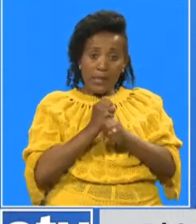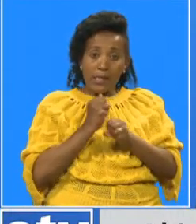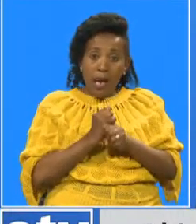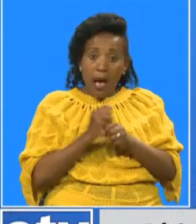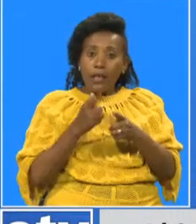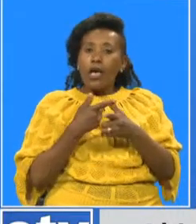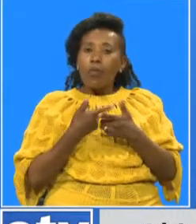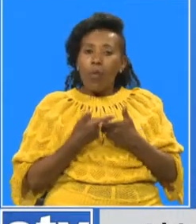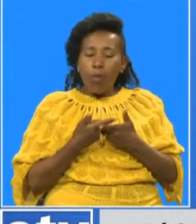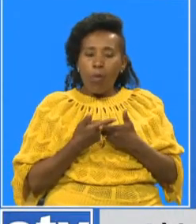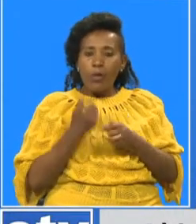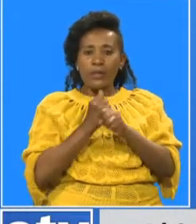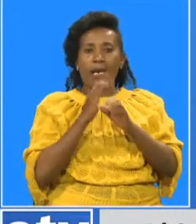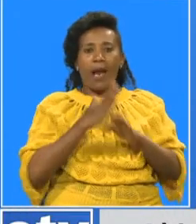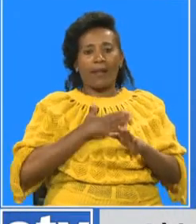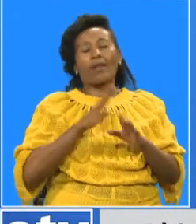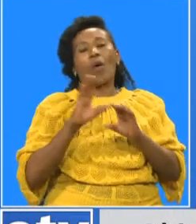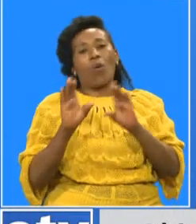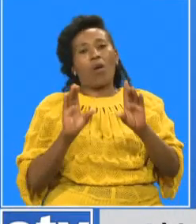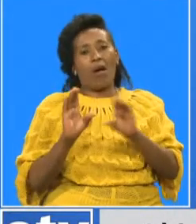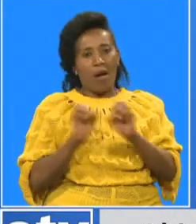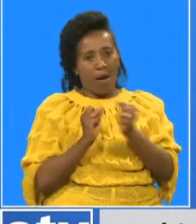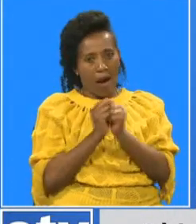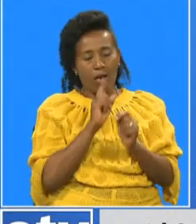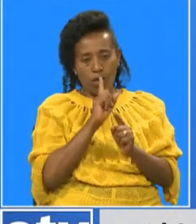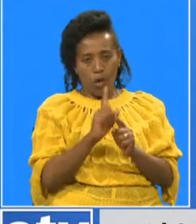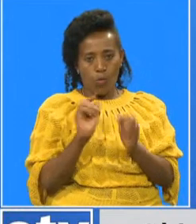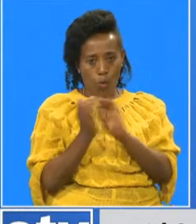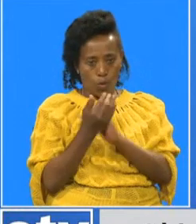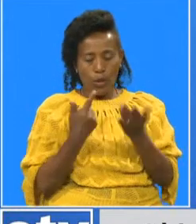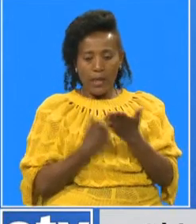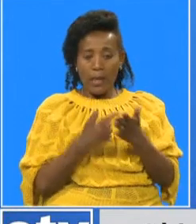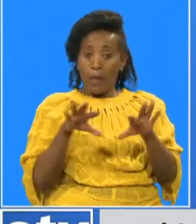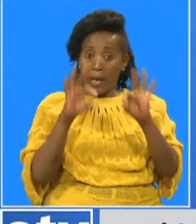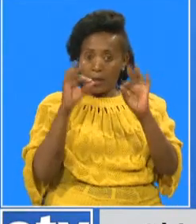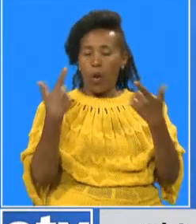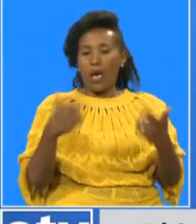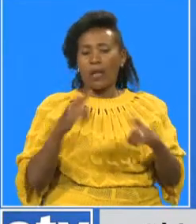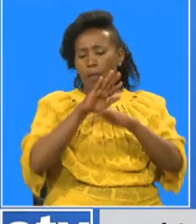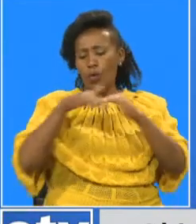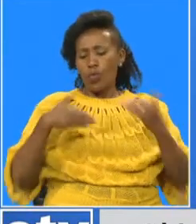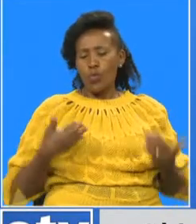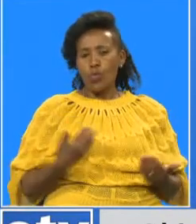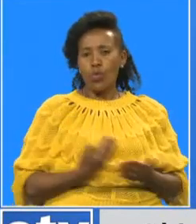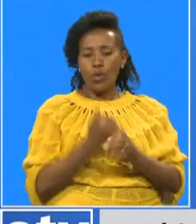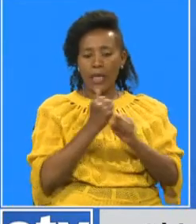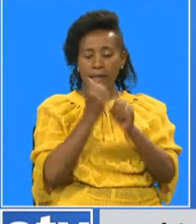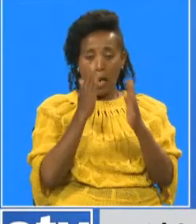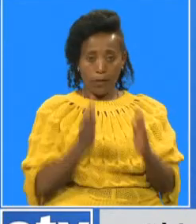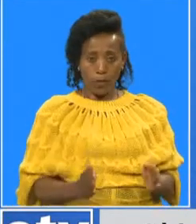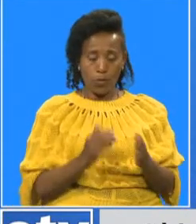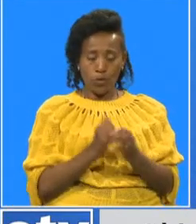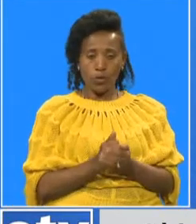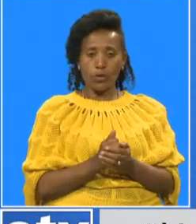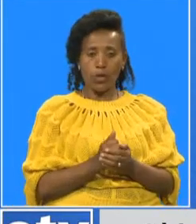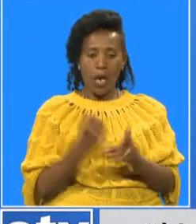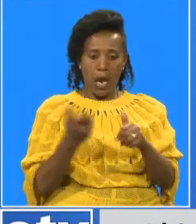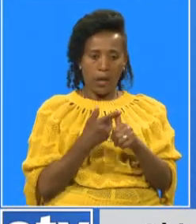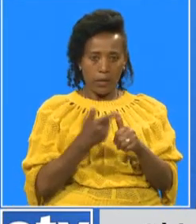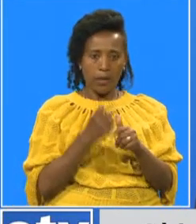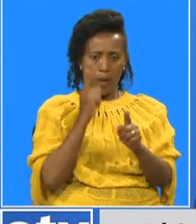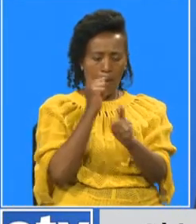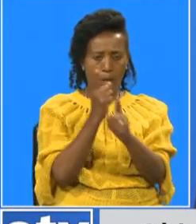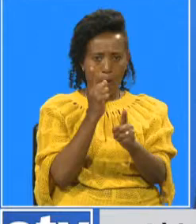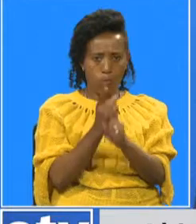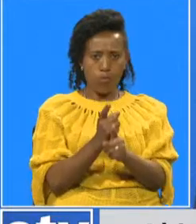ደግሞ ሰራተኛ ጋር ነው የሚወድቀው። ስለዚህ ይህንን እኛ ባገኘነው አጋጣሚ ሁሉ ለሰራተኞች አንደኛ